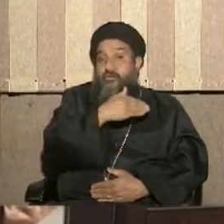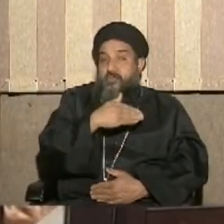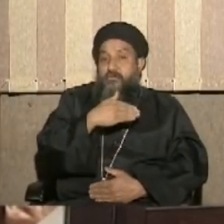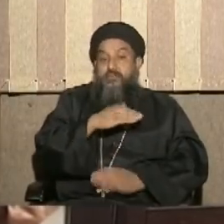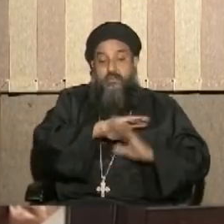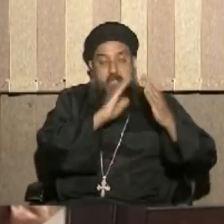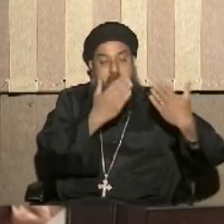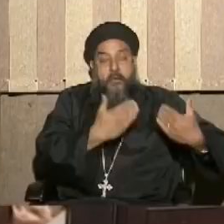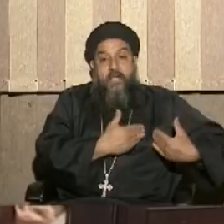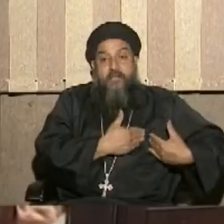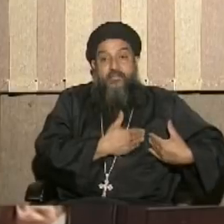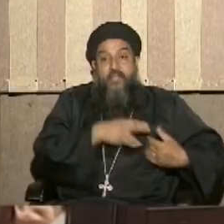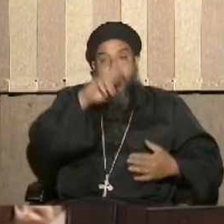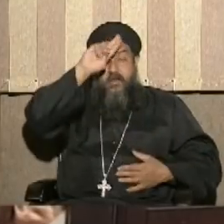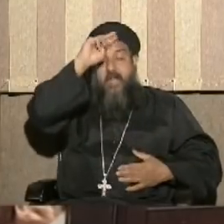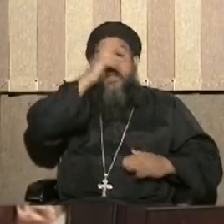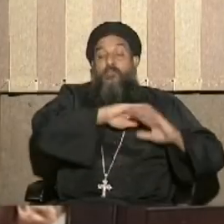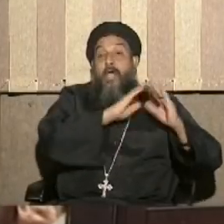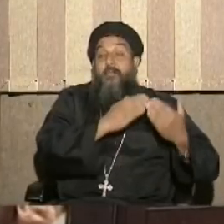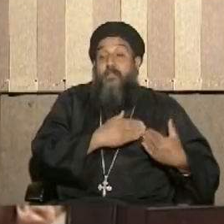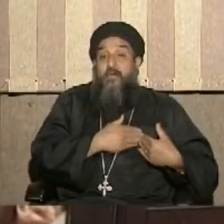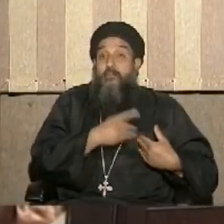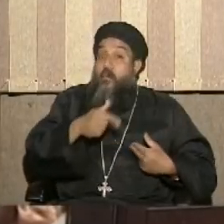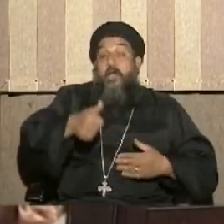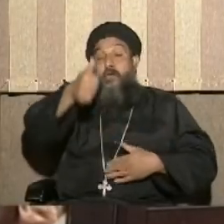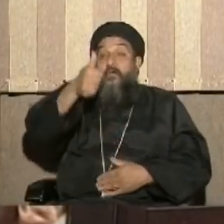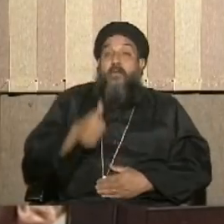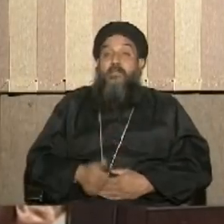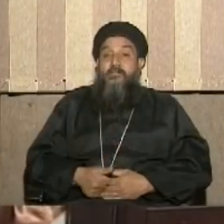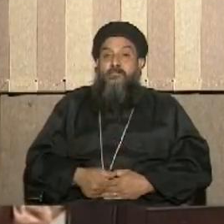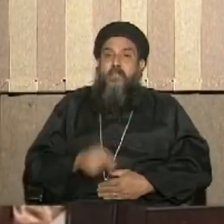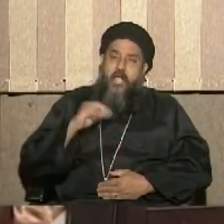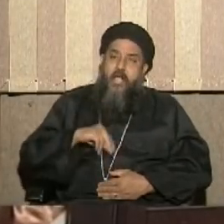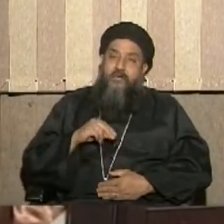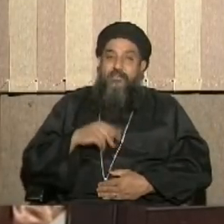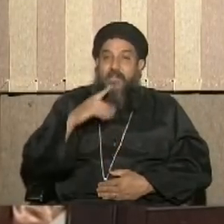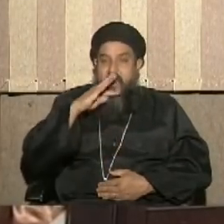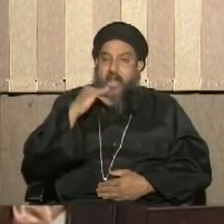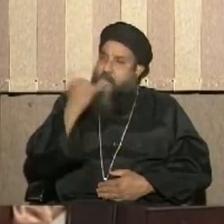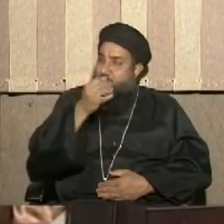احنا يا ابونا كنا جايين علشان نتكلم مع قدسك في موضوع خاص شوية.